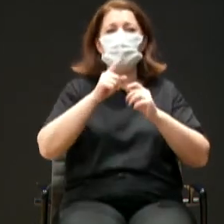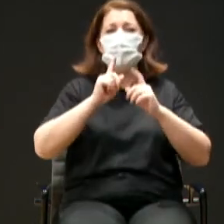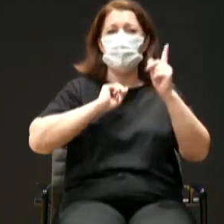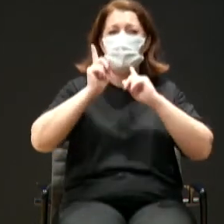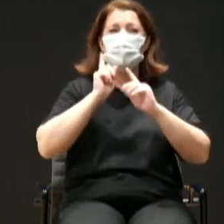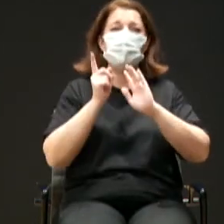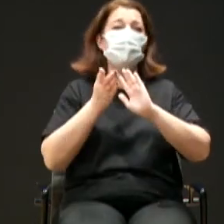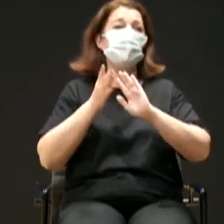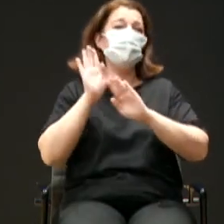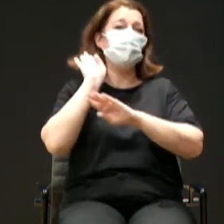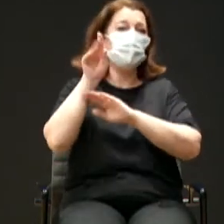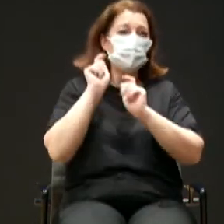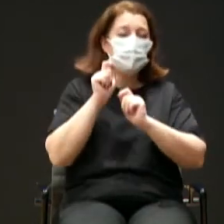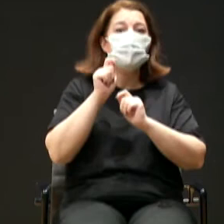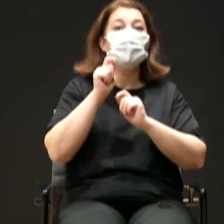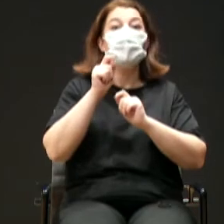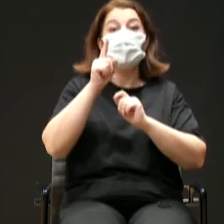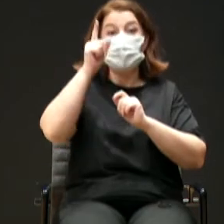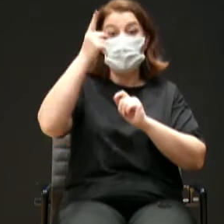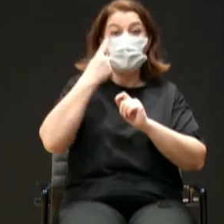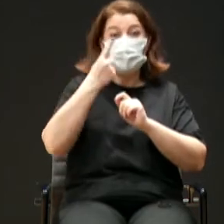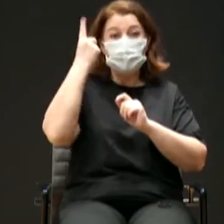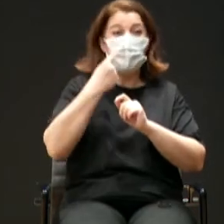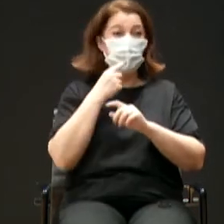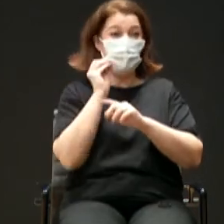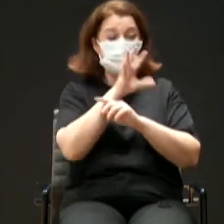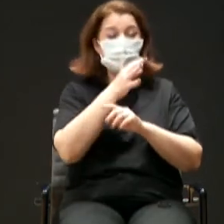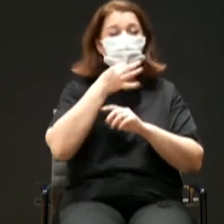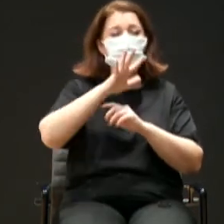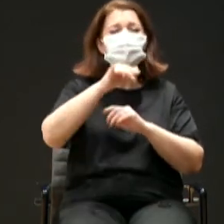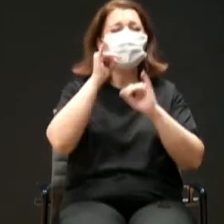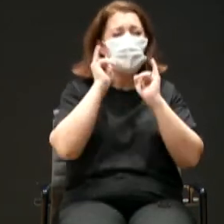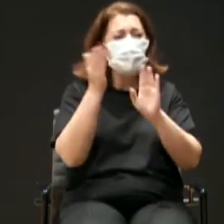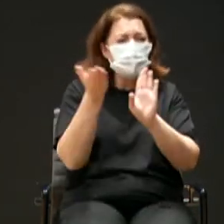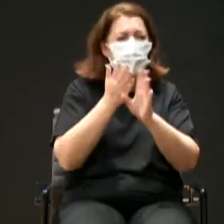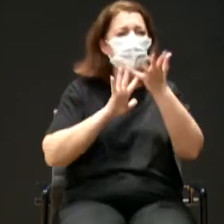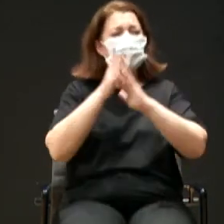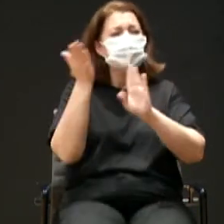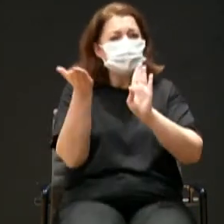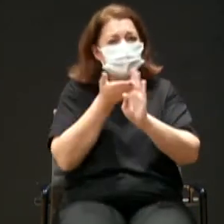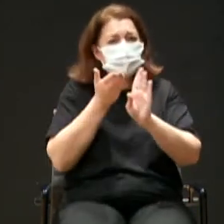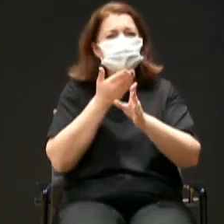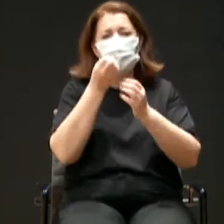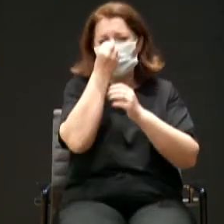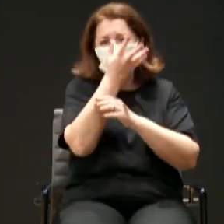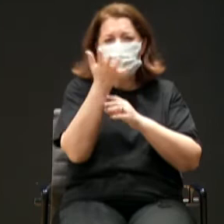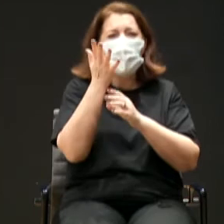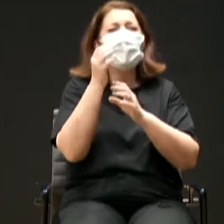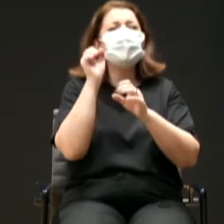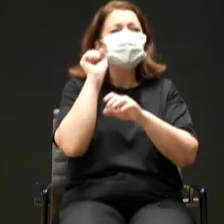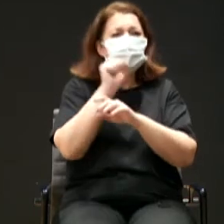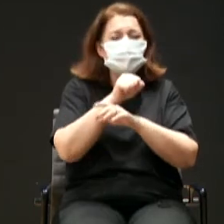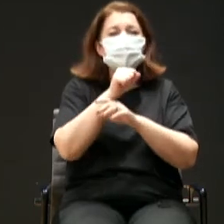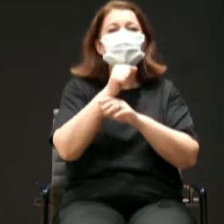kurucusuna hakaret edenler, denizleri kirletenler, doğayı katledenler, ağaçları kesenler, kanla alınan